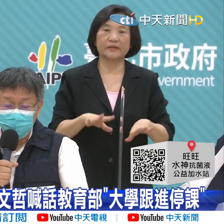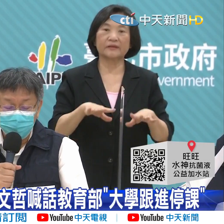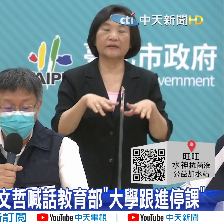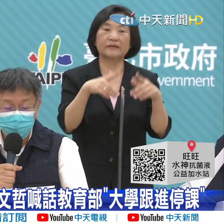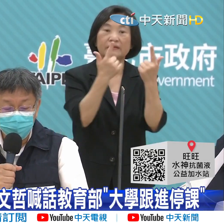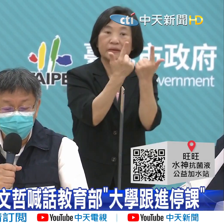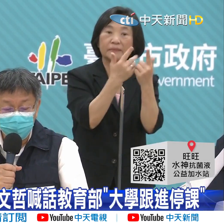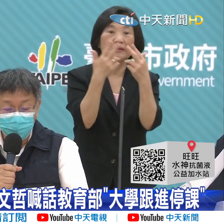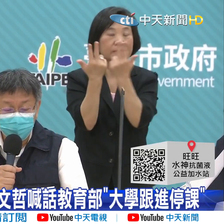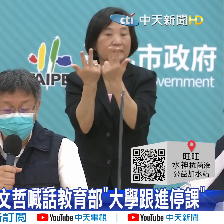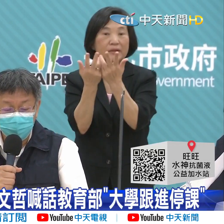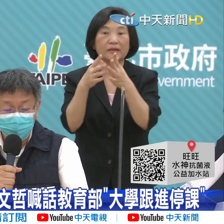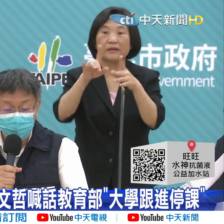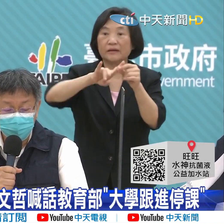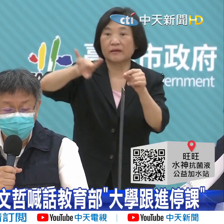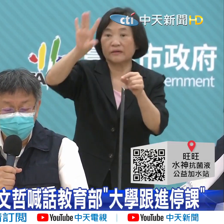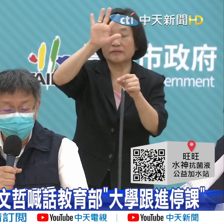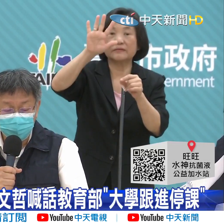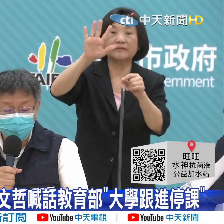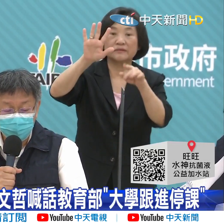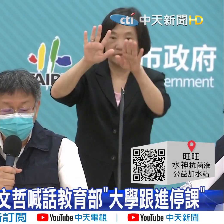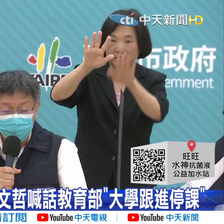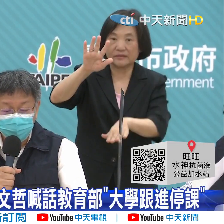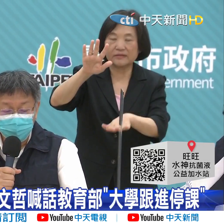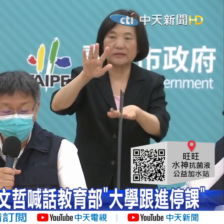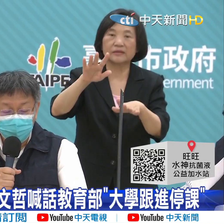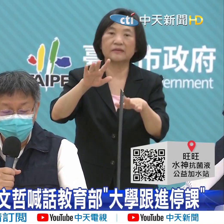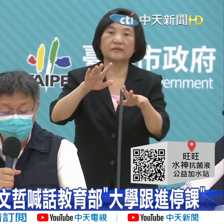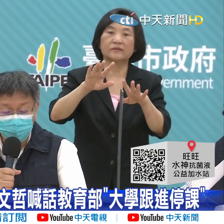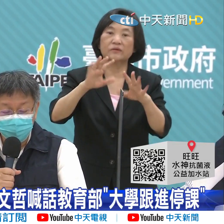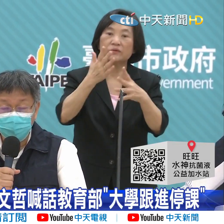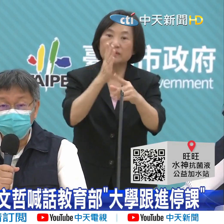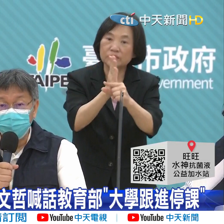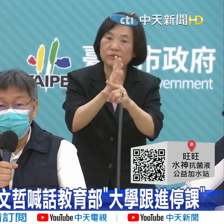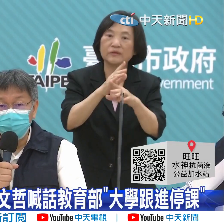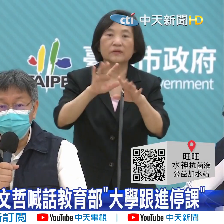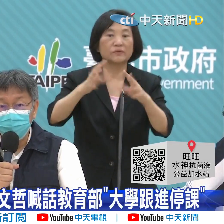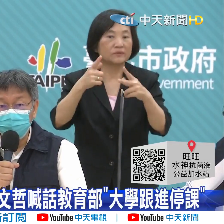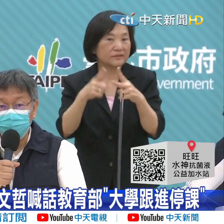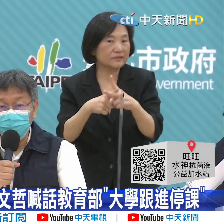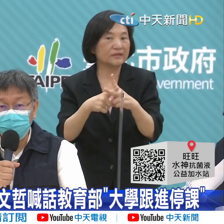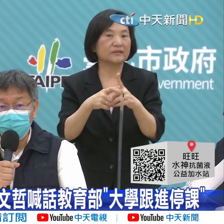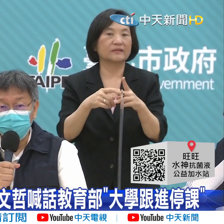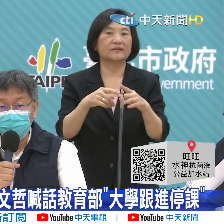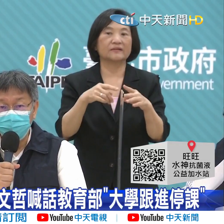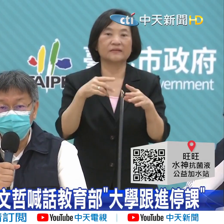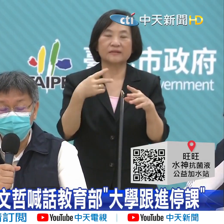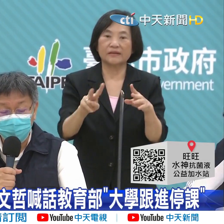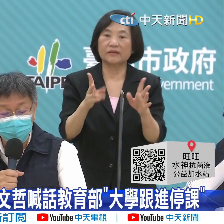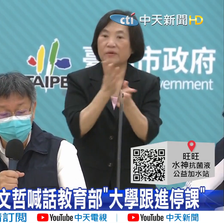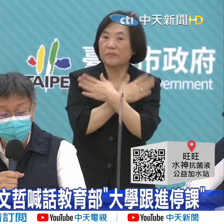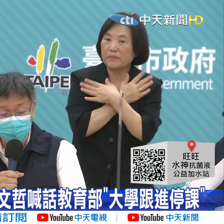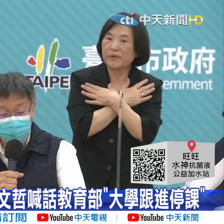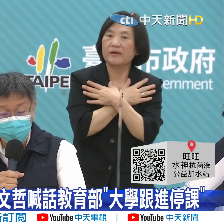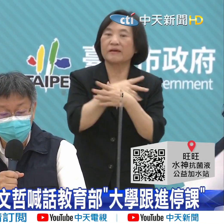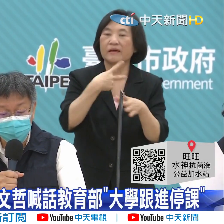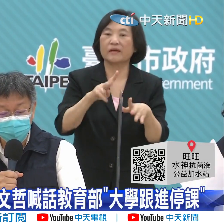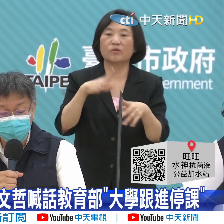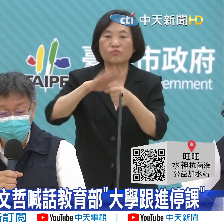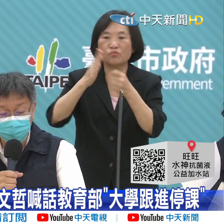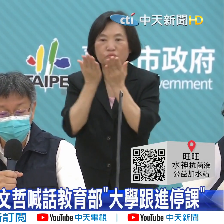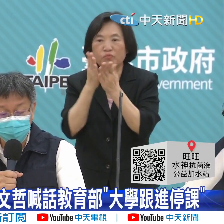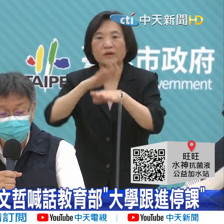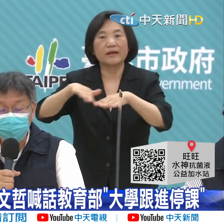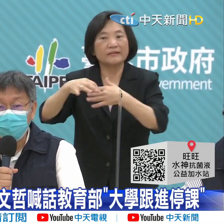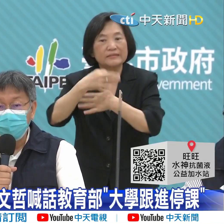北高中以下，包括这个高中职的国中小学，还有这个幼稚园，还有补习班安